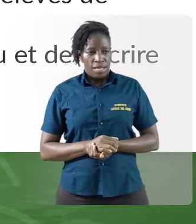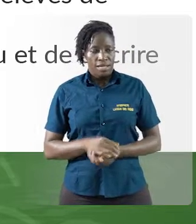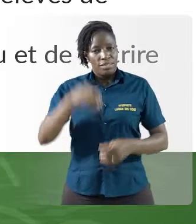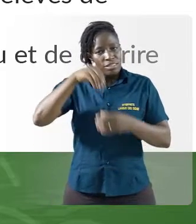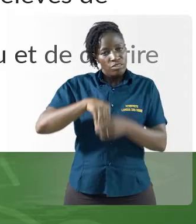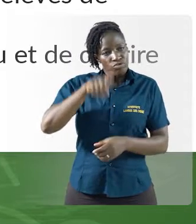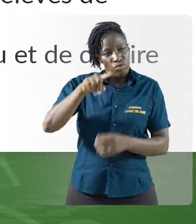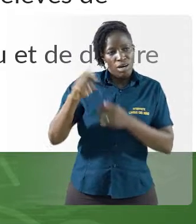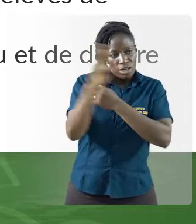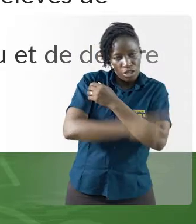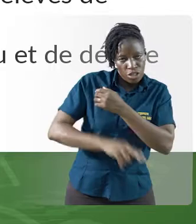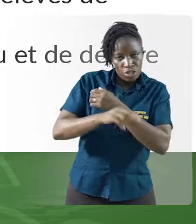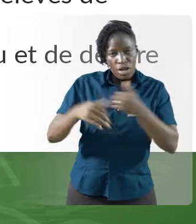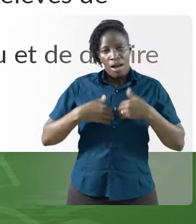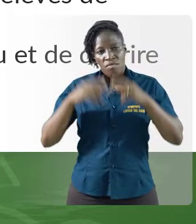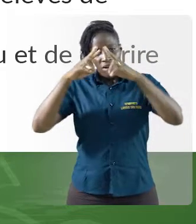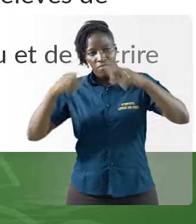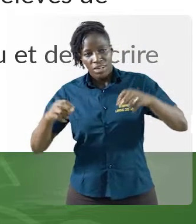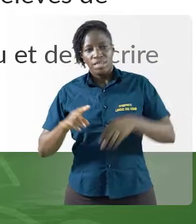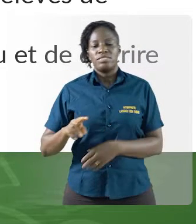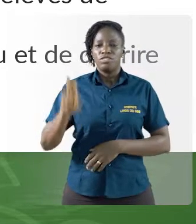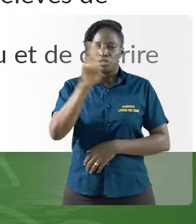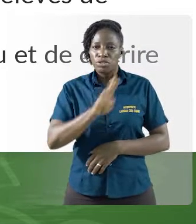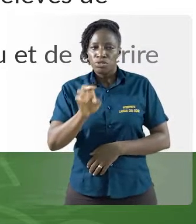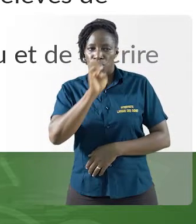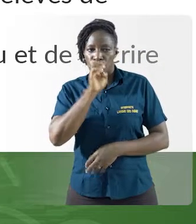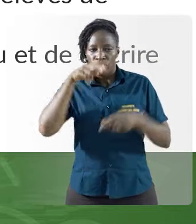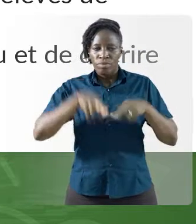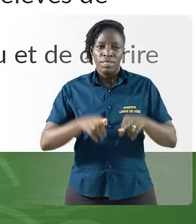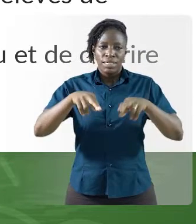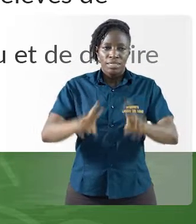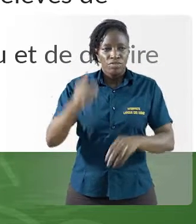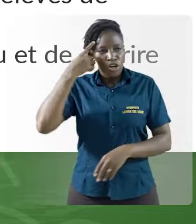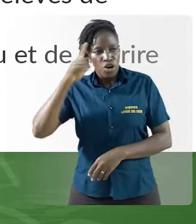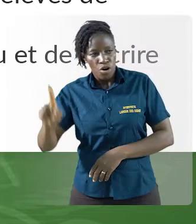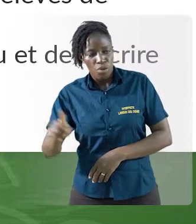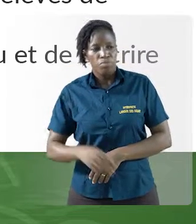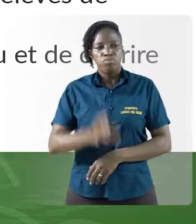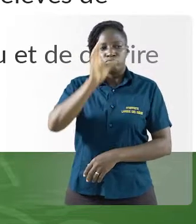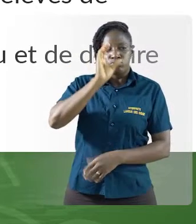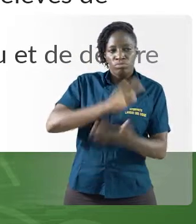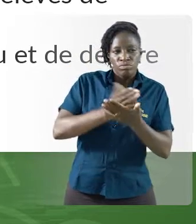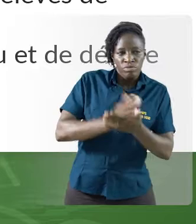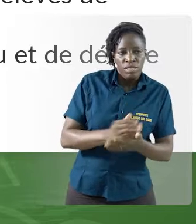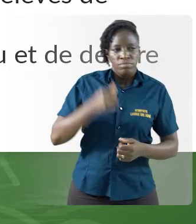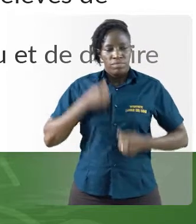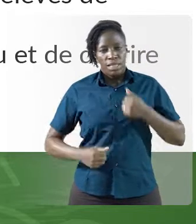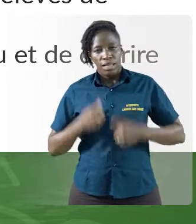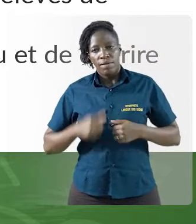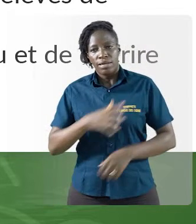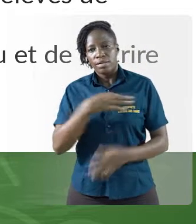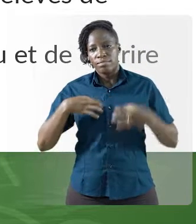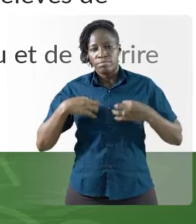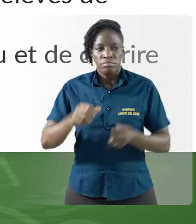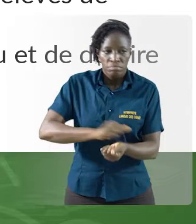village situé dans ta région, l'eau de rivière est utilisée pour la consommation, la baignade et